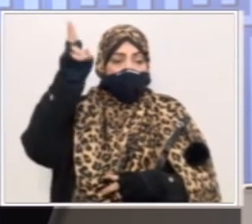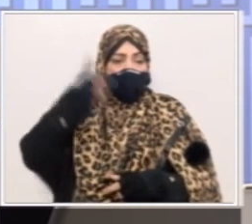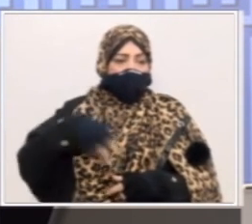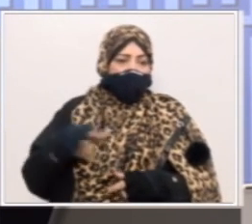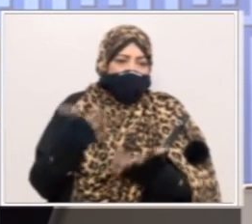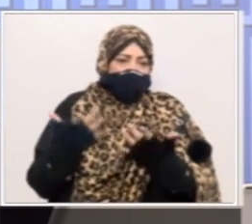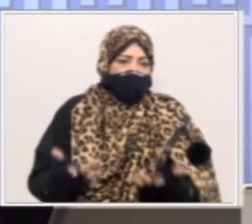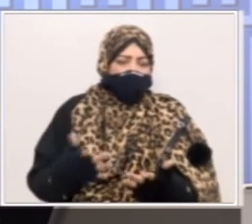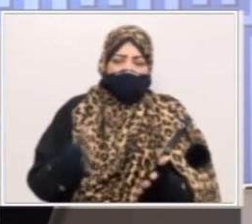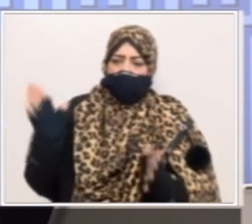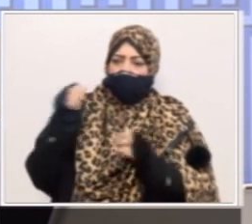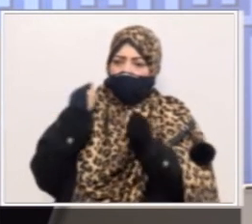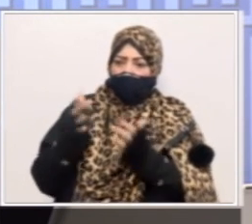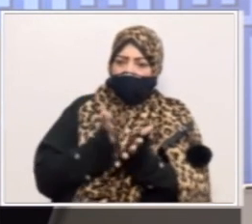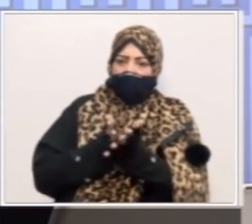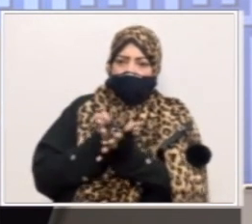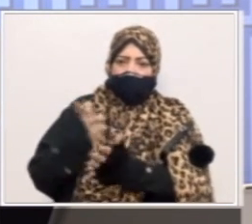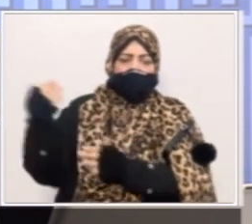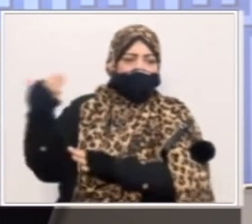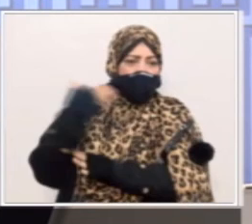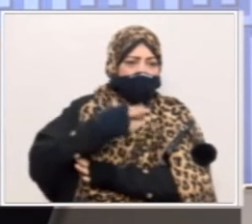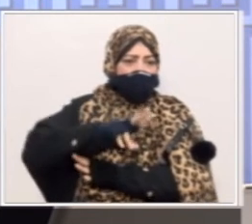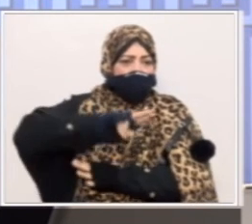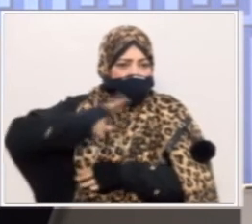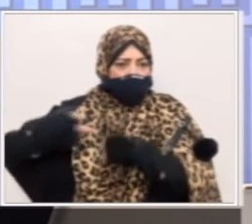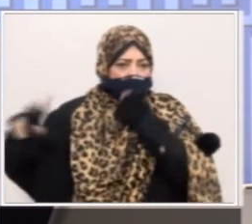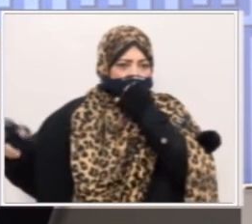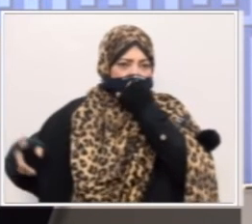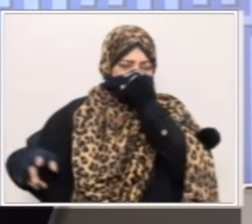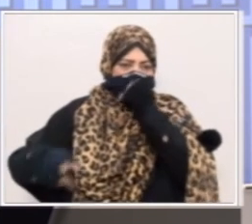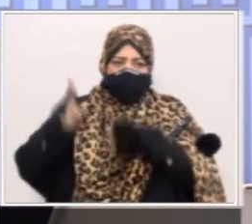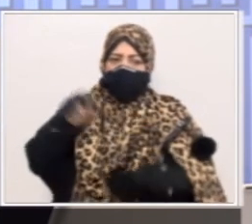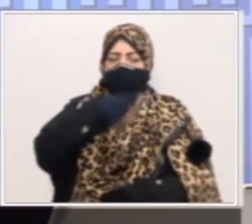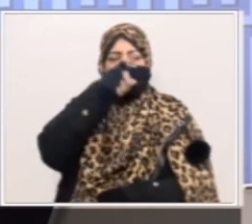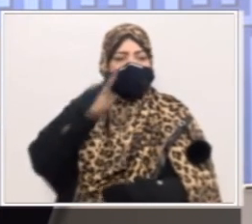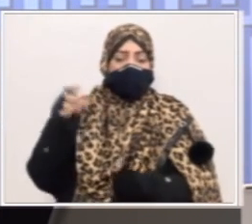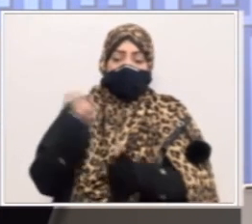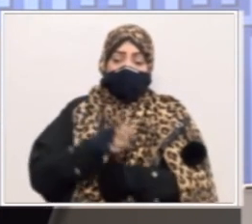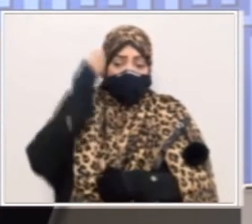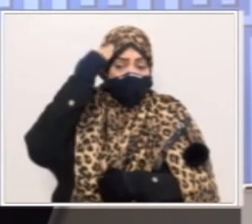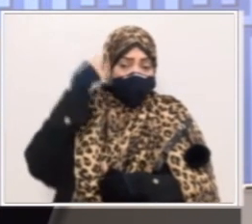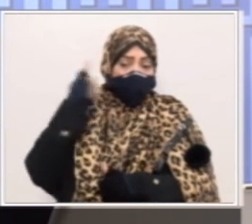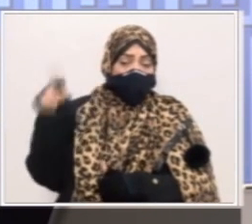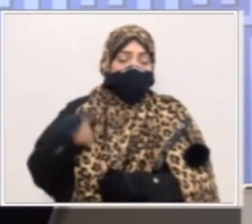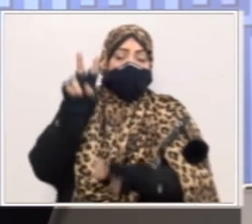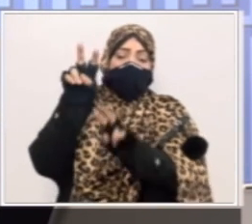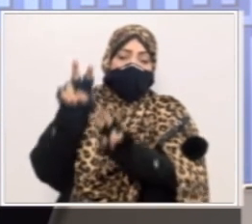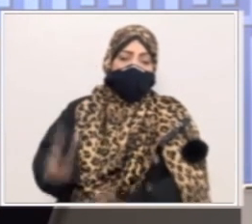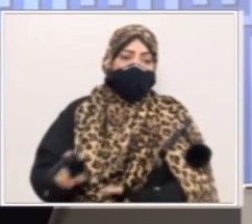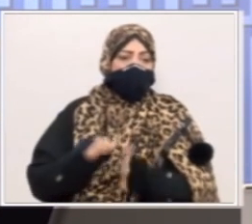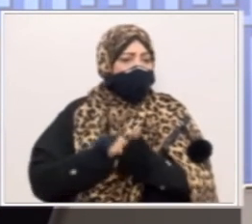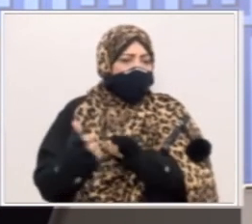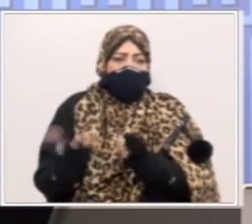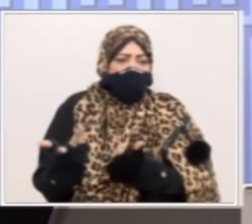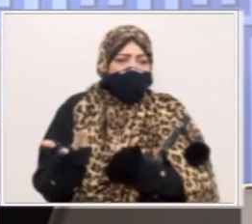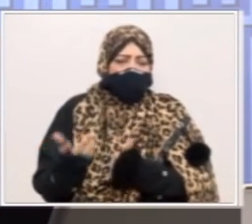الكبائر، حتى جعله النبي عليه الصلاة والسلام من الكبائر. فلا يجوز لامرأة أن تطلب الطلاق